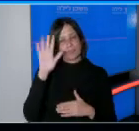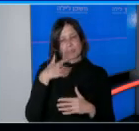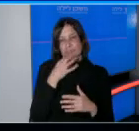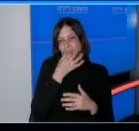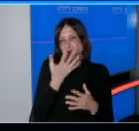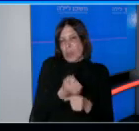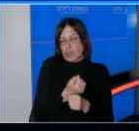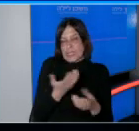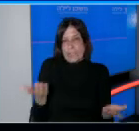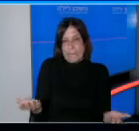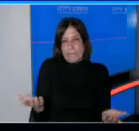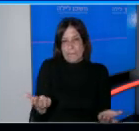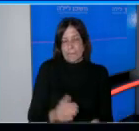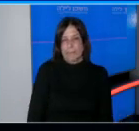עושים?